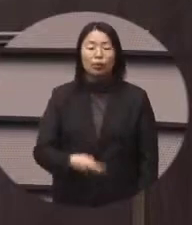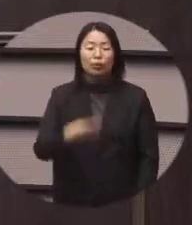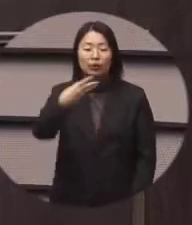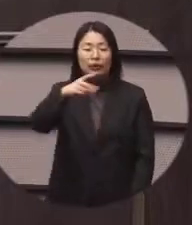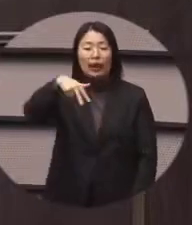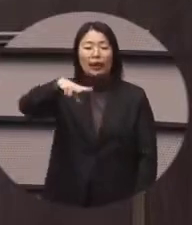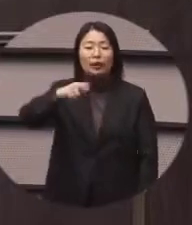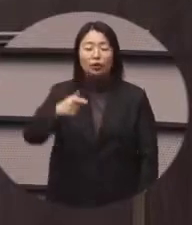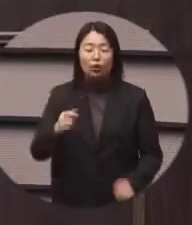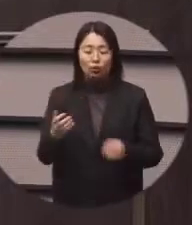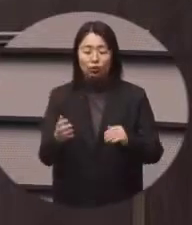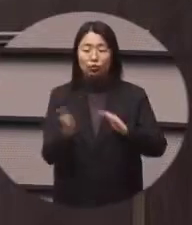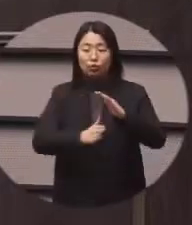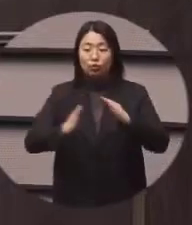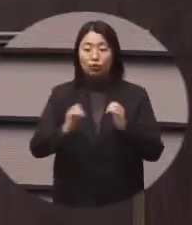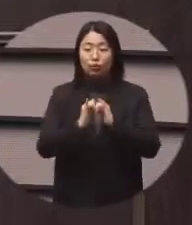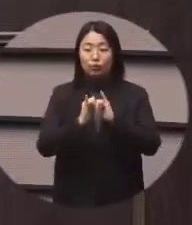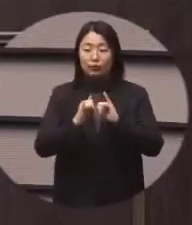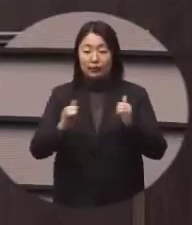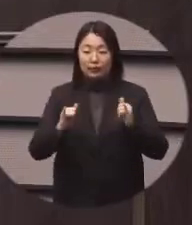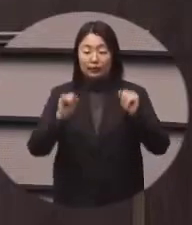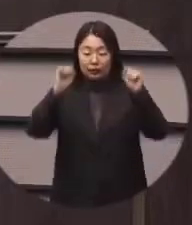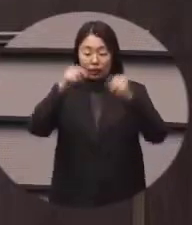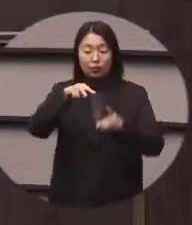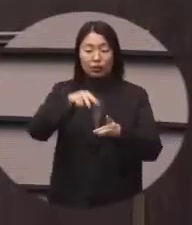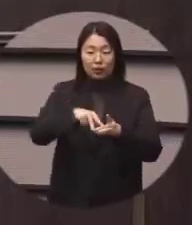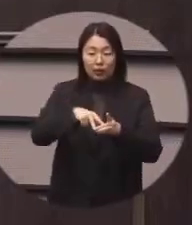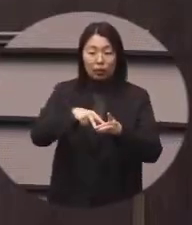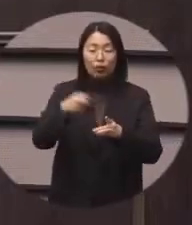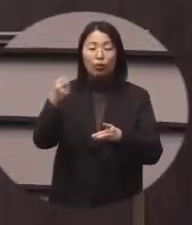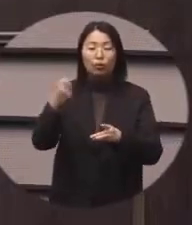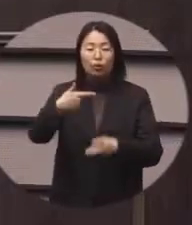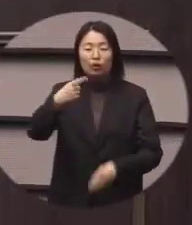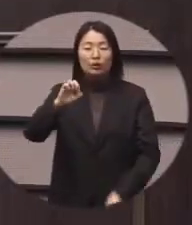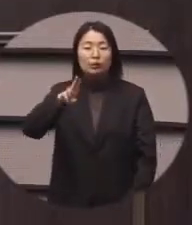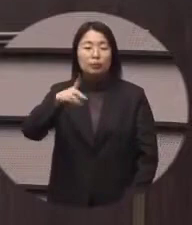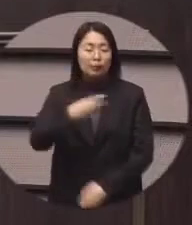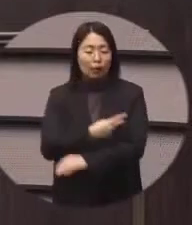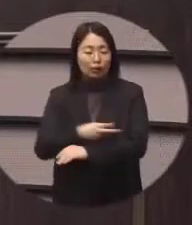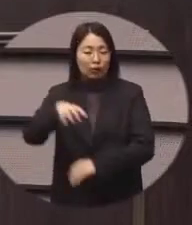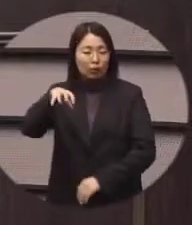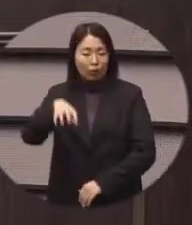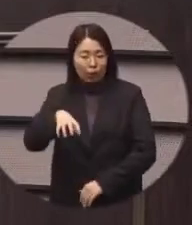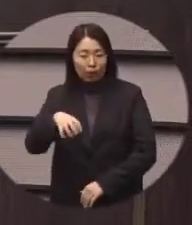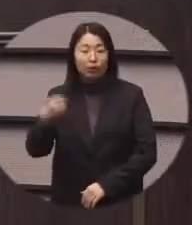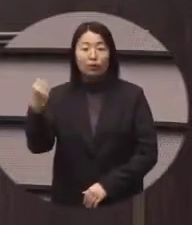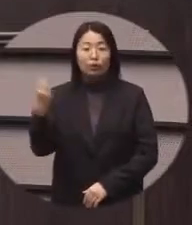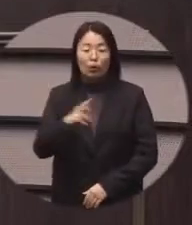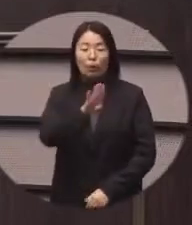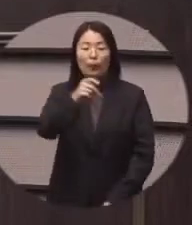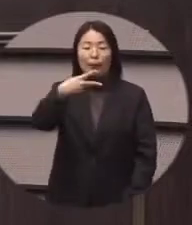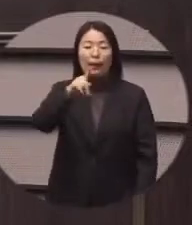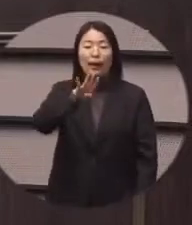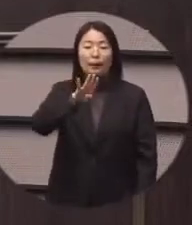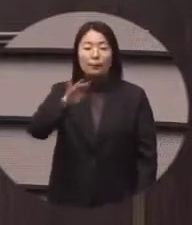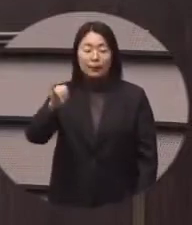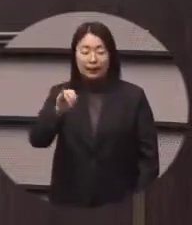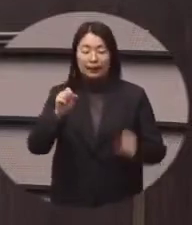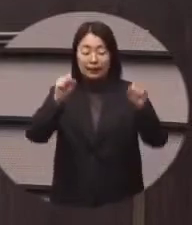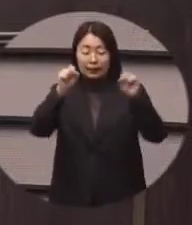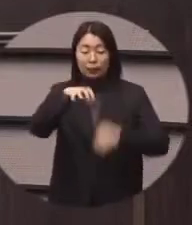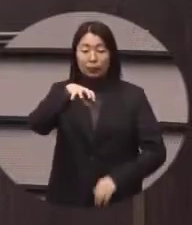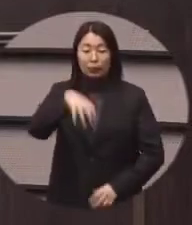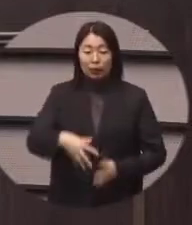능평 스포츠센터 수영장을 개관하는 한편 종합운동장과 반다비 체육관을 착공하여 스포츠로